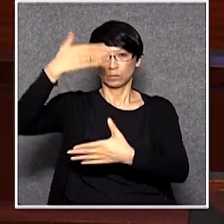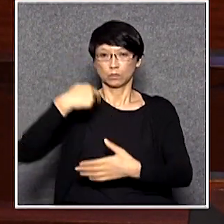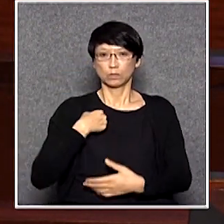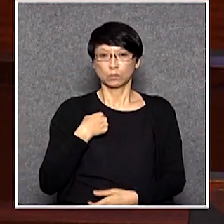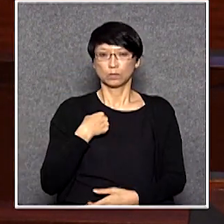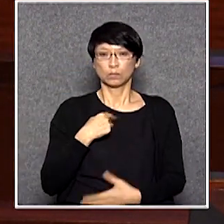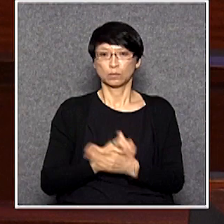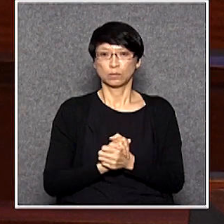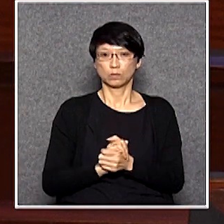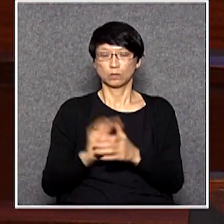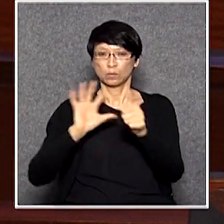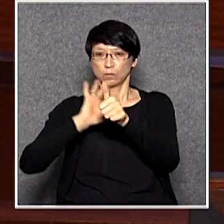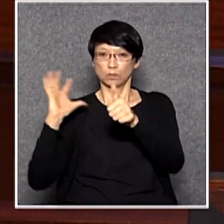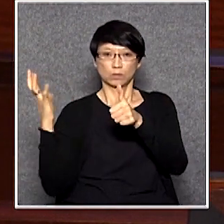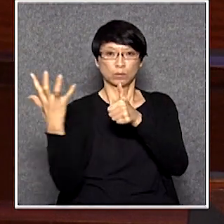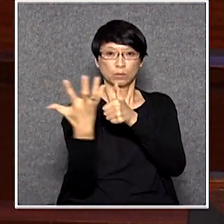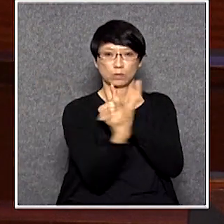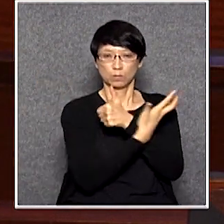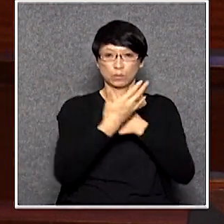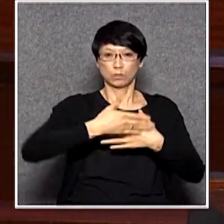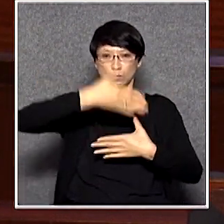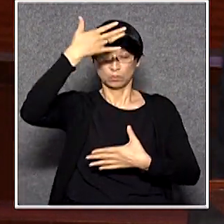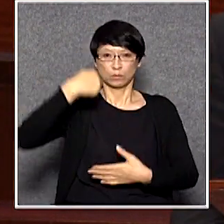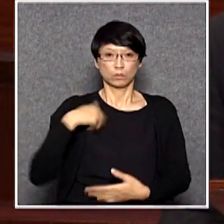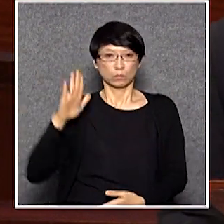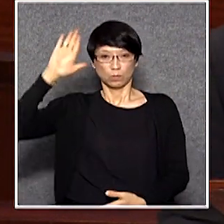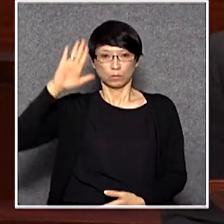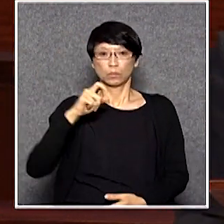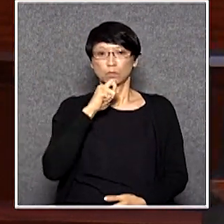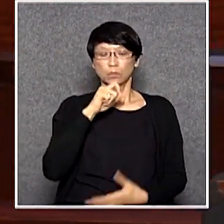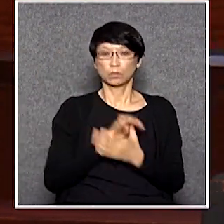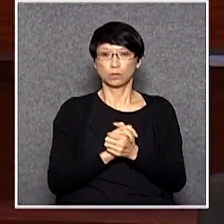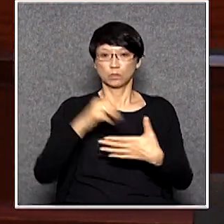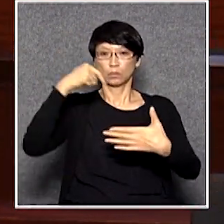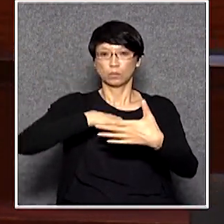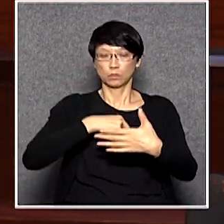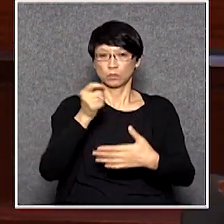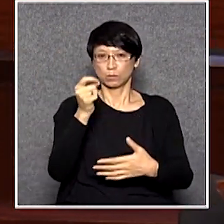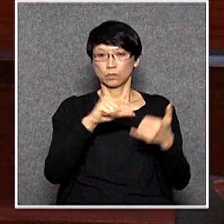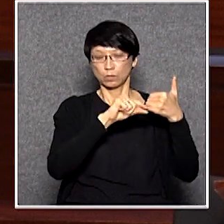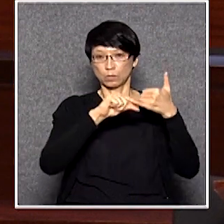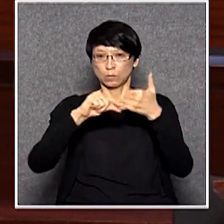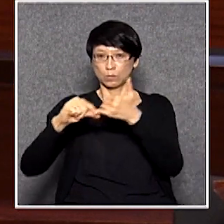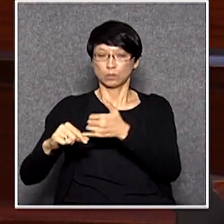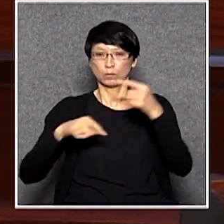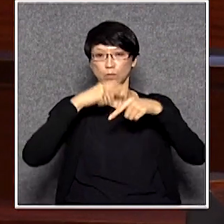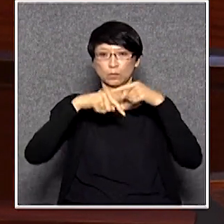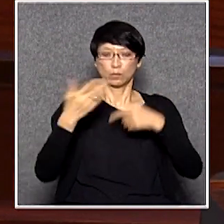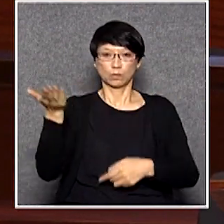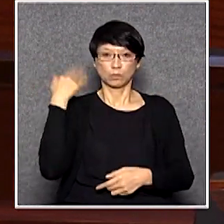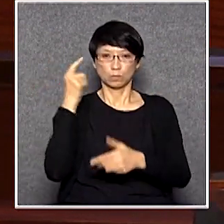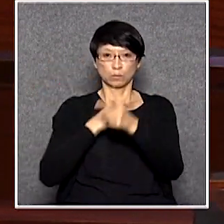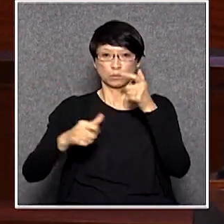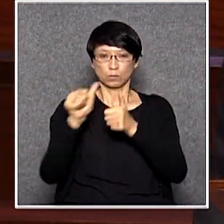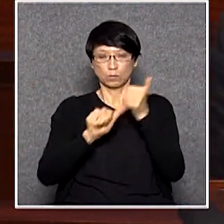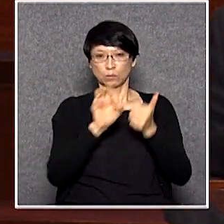發動的包圍立法會、OK? 我們場內就小型拉布，結果被當時的財委會主席